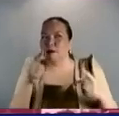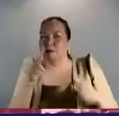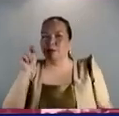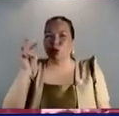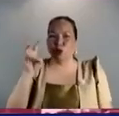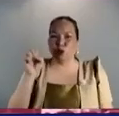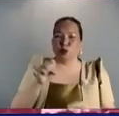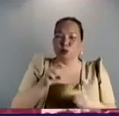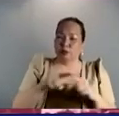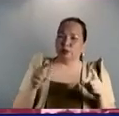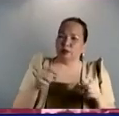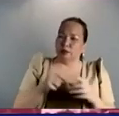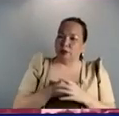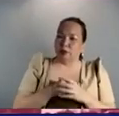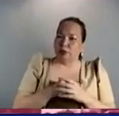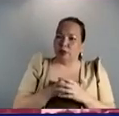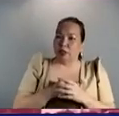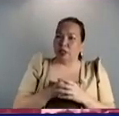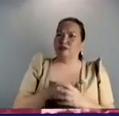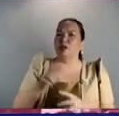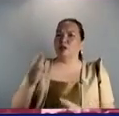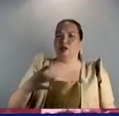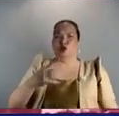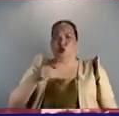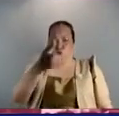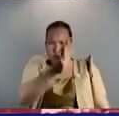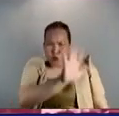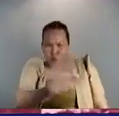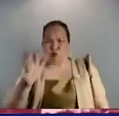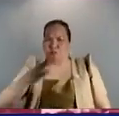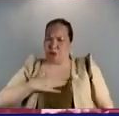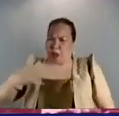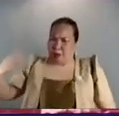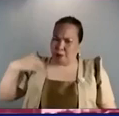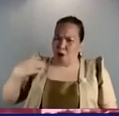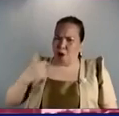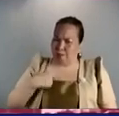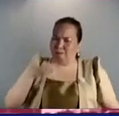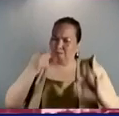yung mga kayo ang boss ko, di ba? Yung mga tumatak yun, di ba? Tapos yung